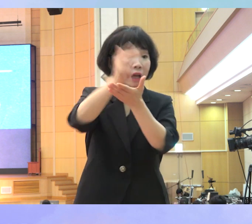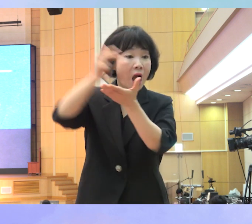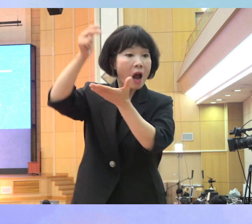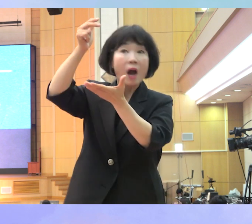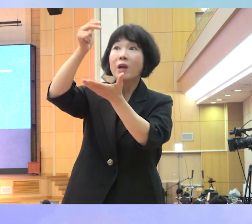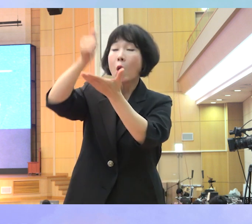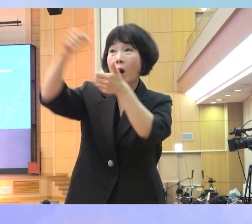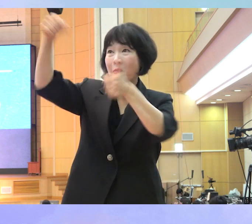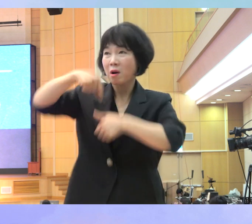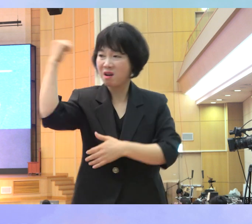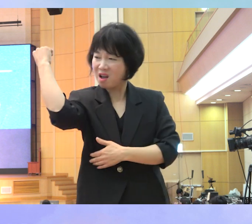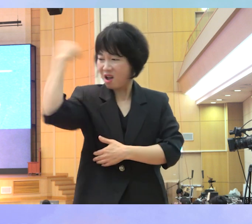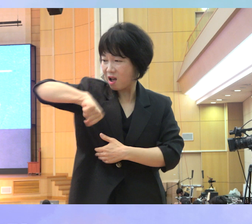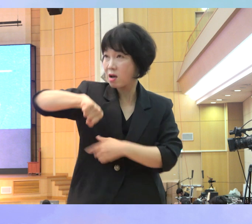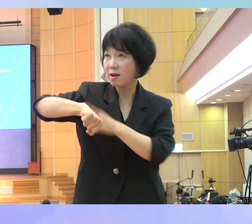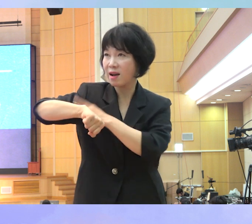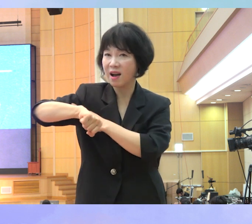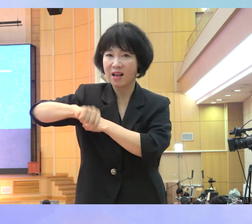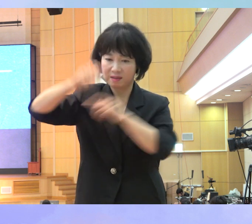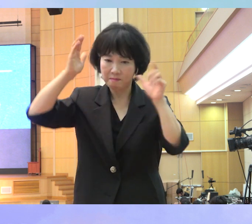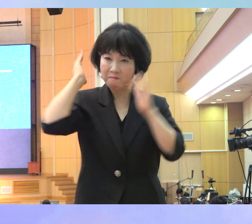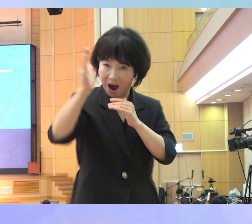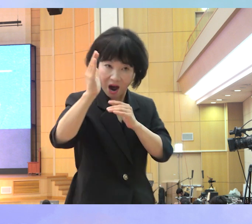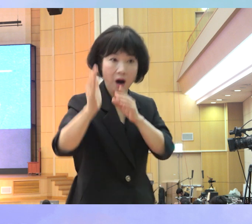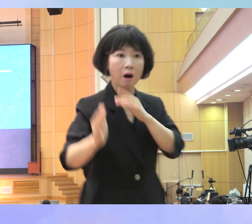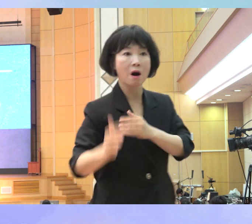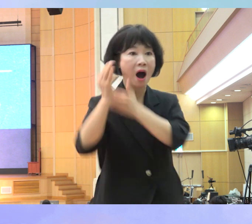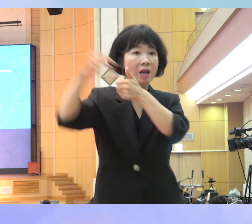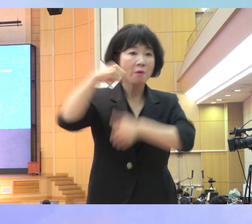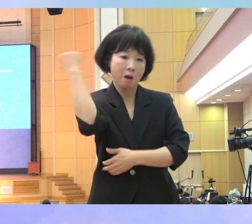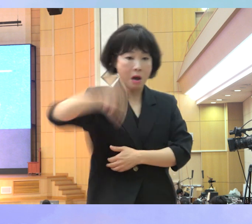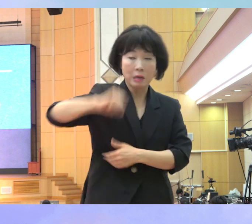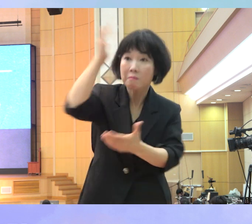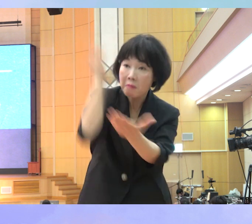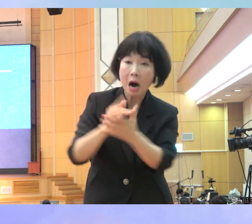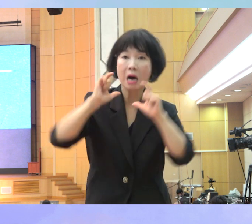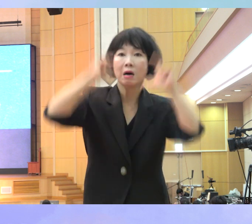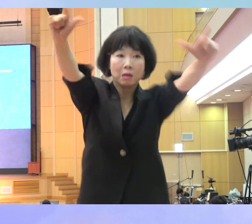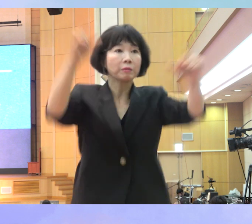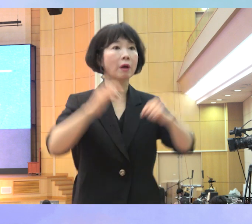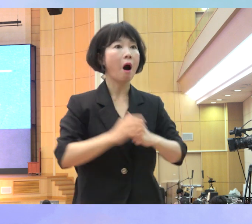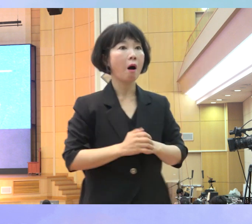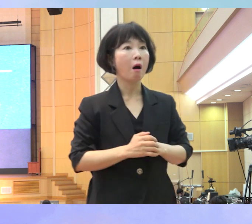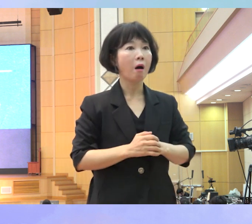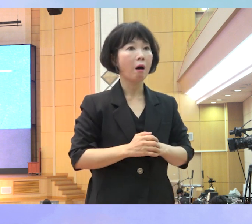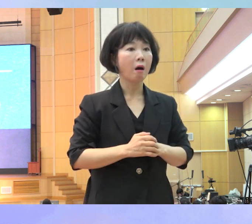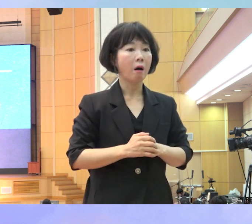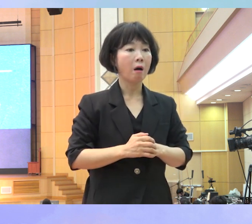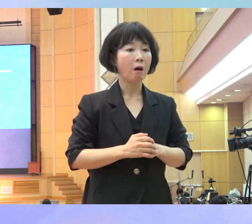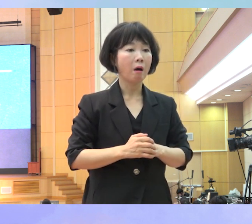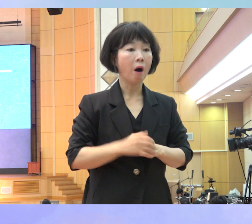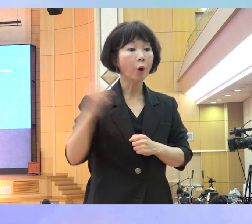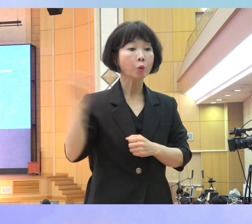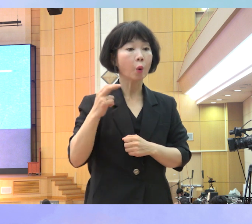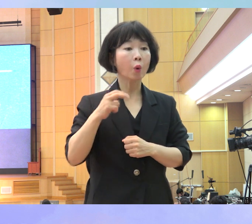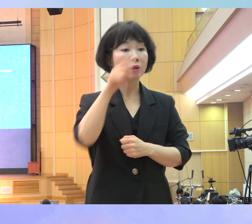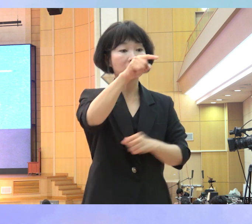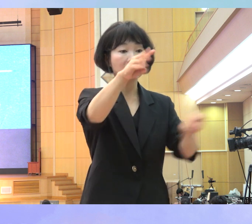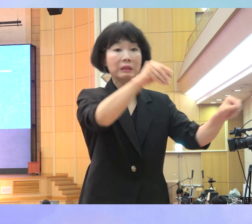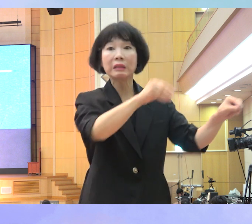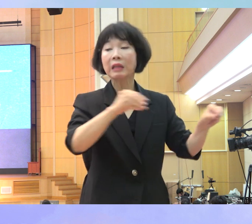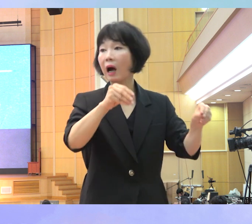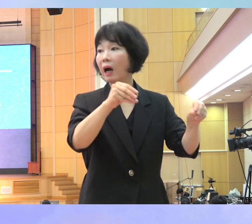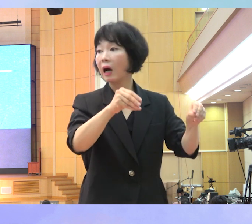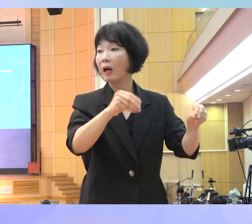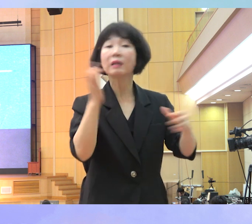여호와를 거역하지 말라. 하나님이 들어가게 하면 들어가게 하는 거다 이거예요. 또 그 땅 백성을, 여기